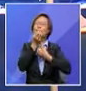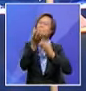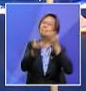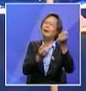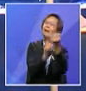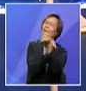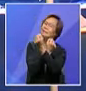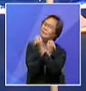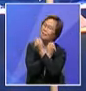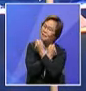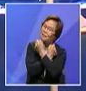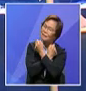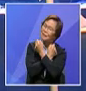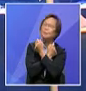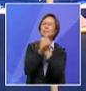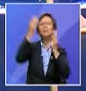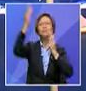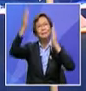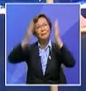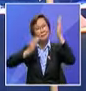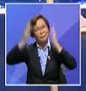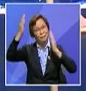kecintaan kepada negara.